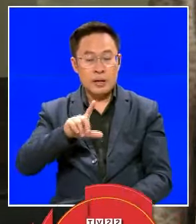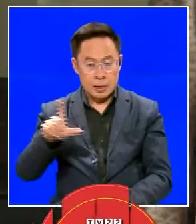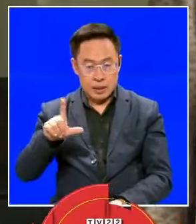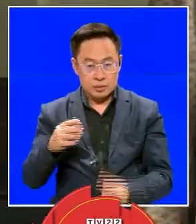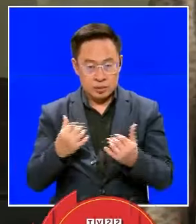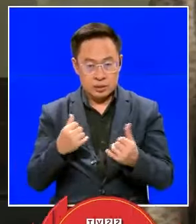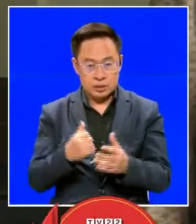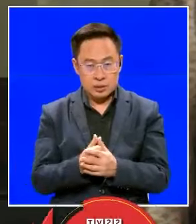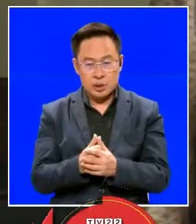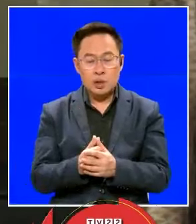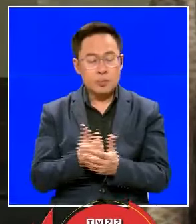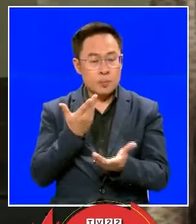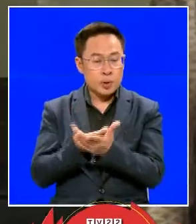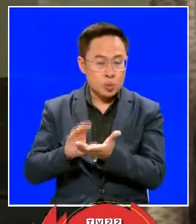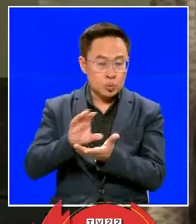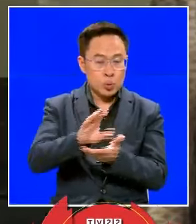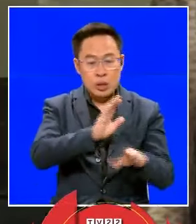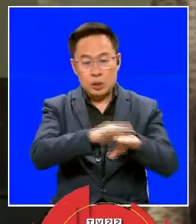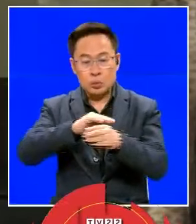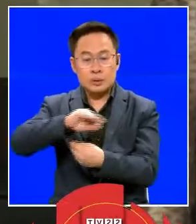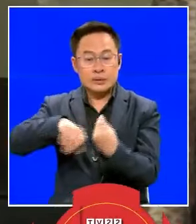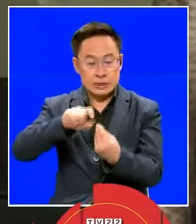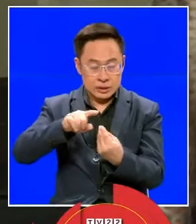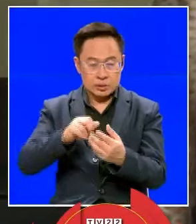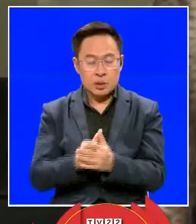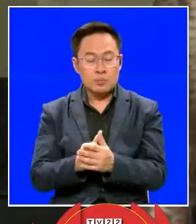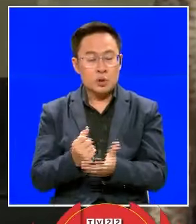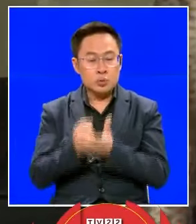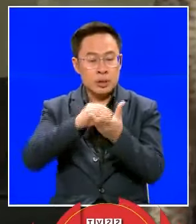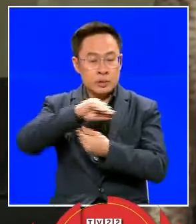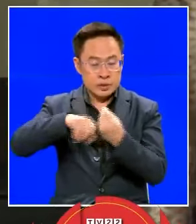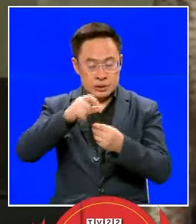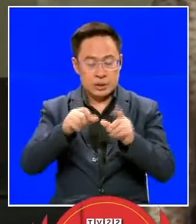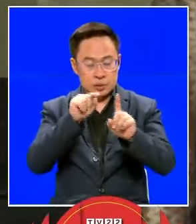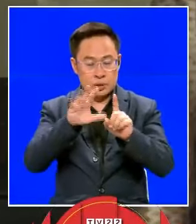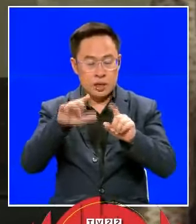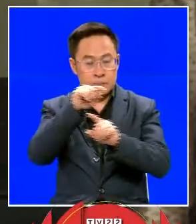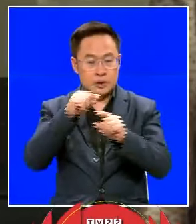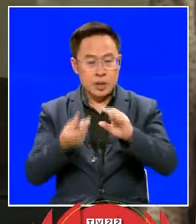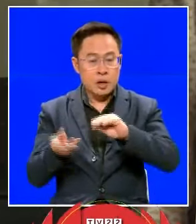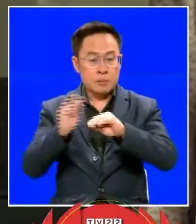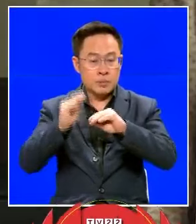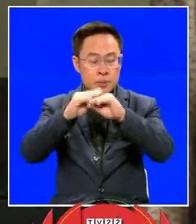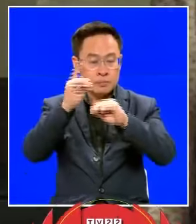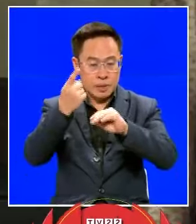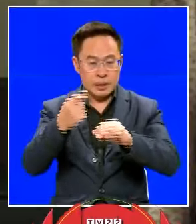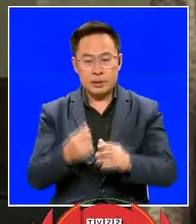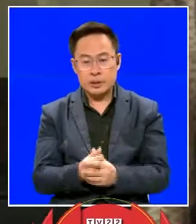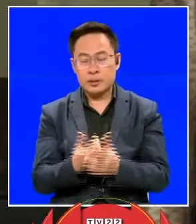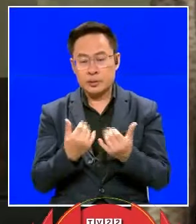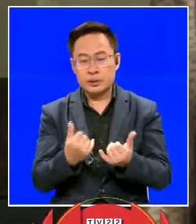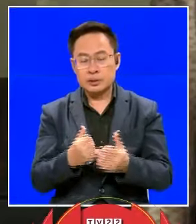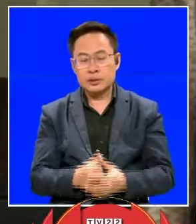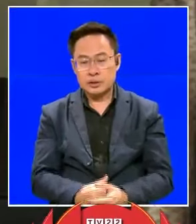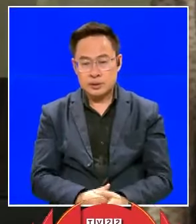นะเอามาเพื่อเป็นการกระตุ้นเศรษฐกิจแล้วเศรษฐกิจมันดีขึ้นมันโตขึ้นมันโต 1.5%น่ะแล้วไม่ใช่รีเซตไม่ใช่ภาวะถดถอย